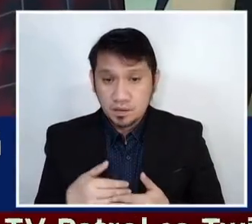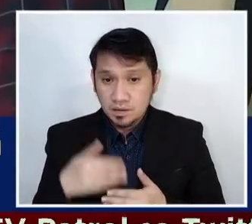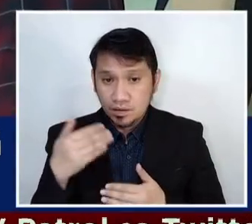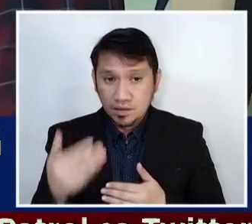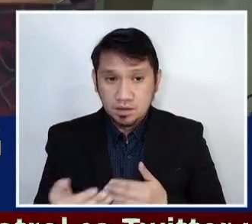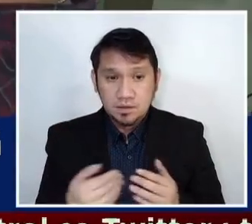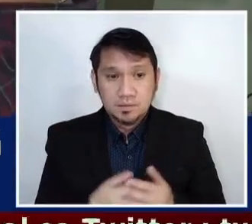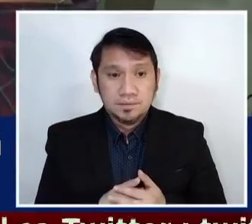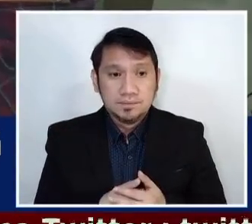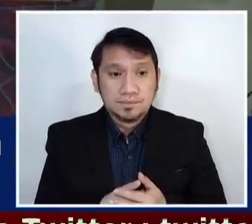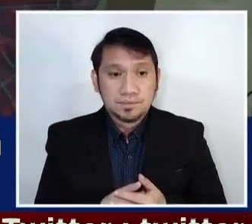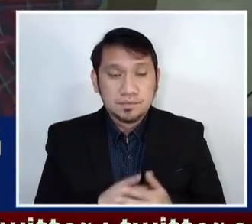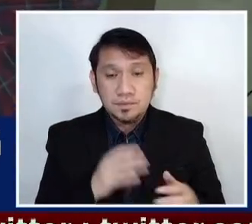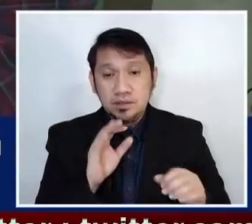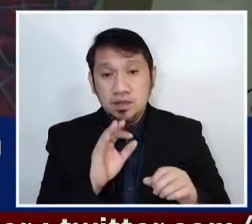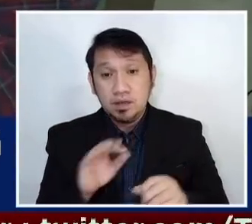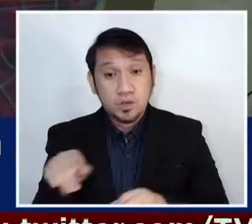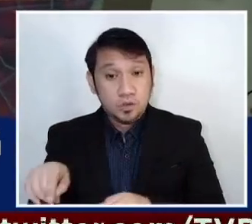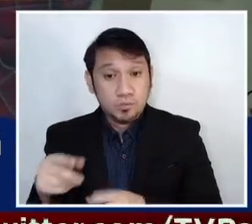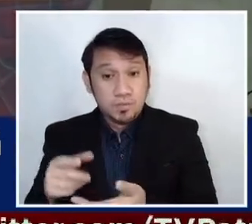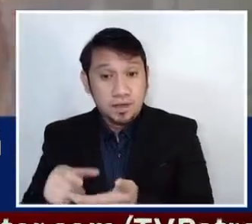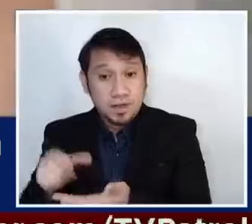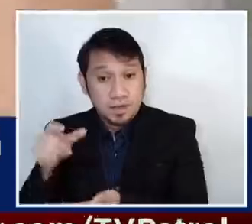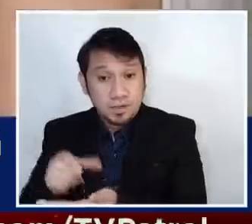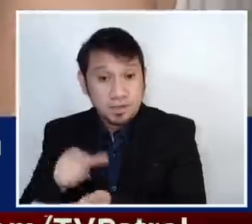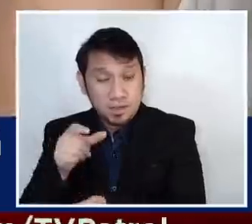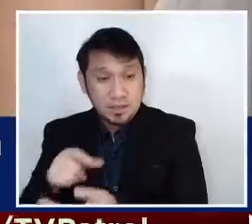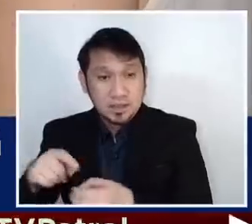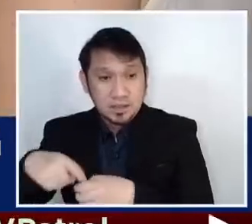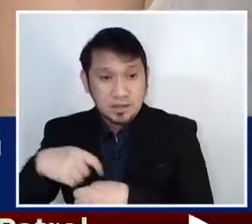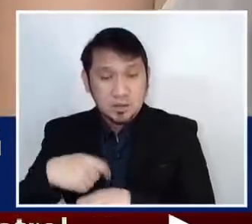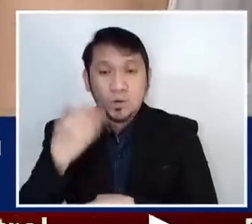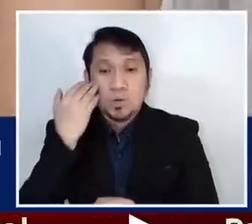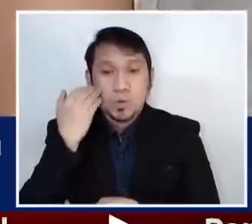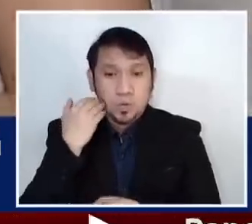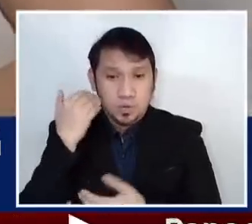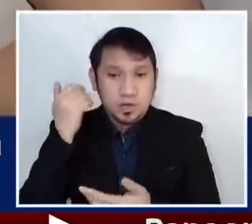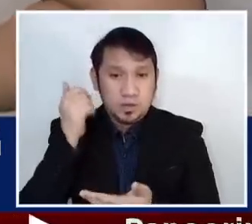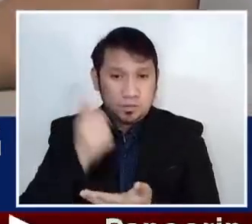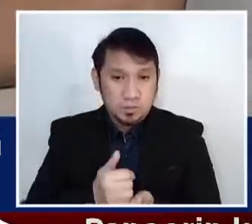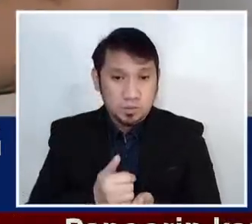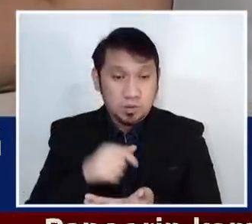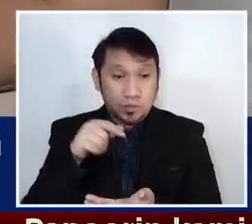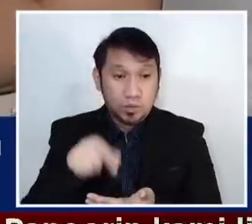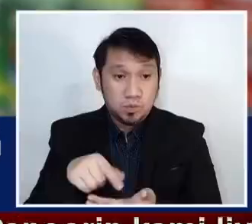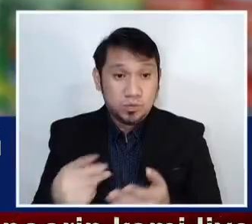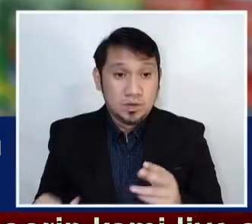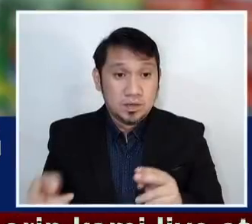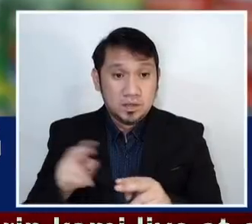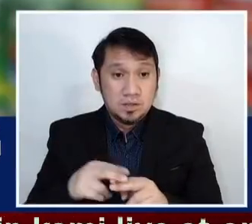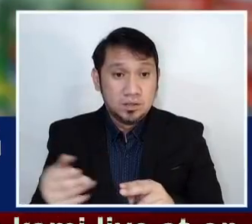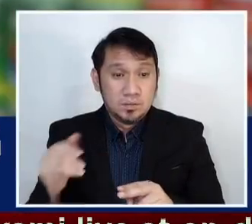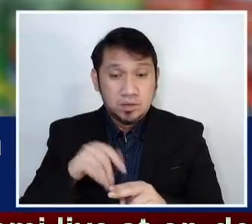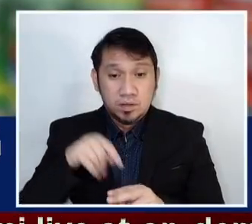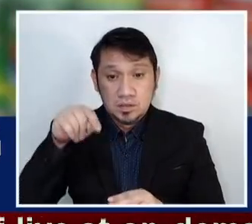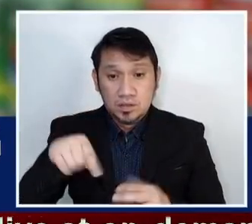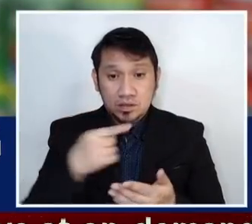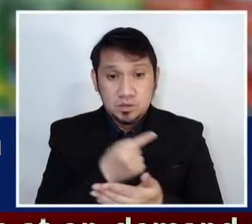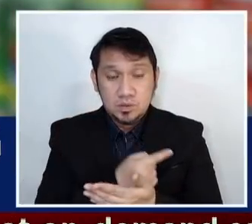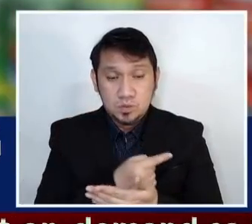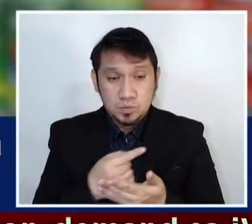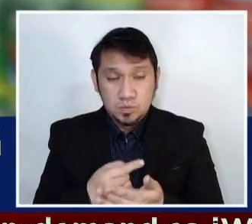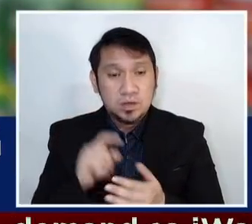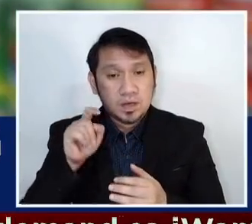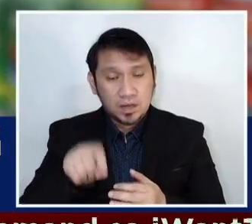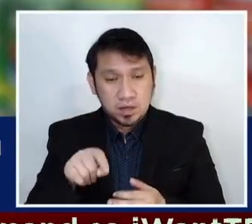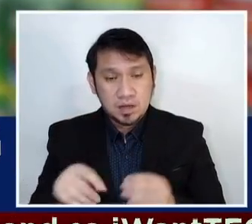ang mga manufacturers ng sardinas na kulang pa ang inaprubahang dagdag presyo ng DTI nitong linggo. Kailangan pa umanong